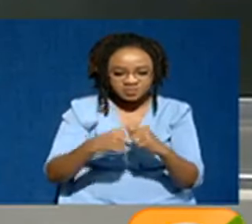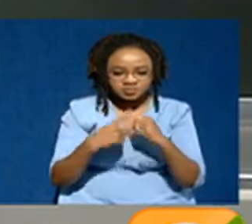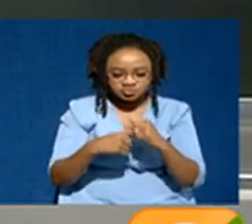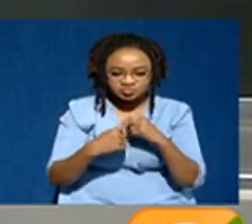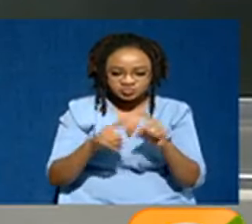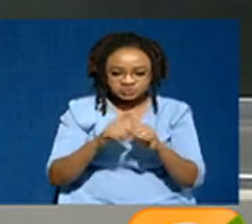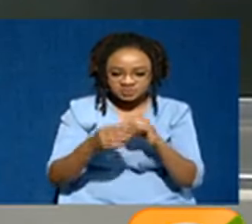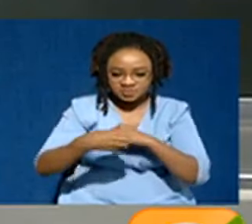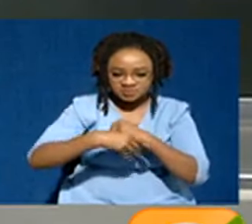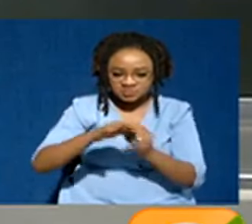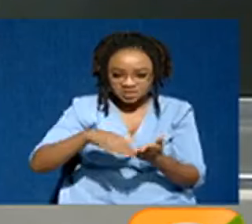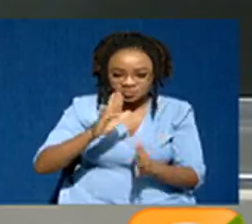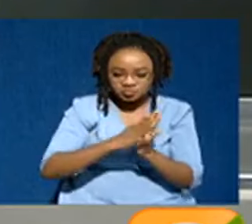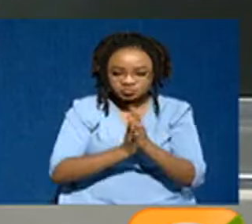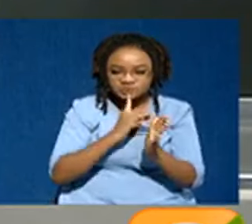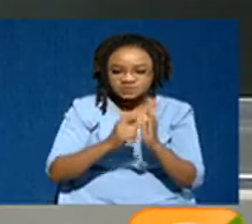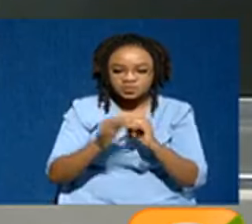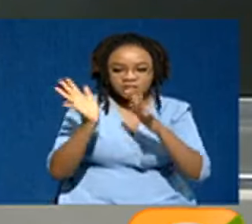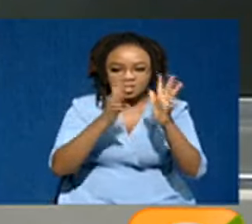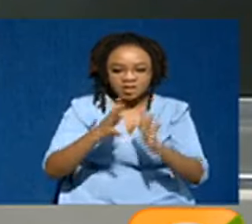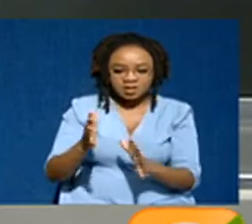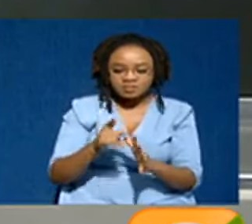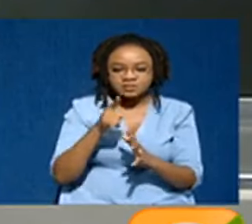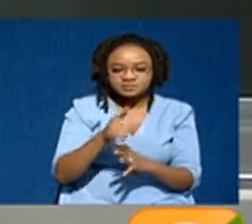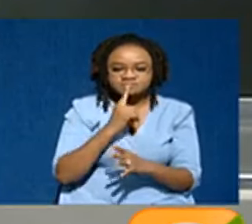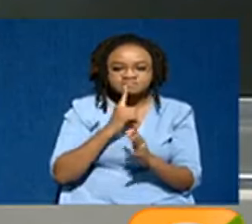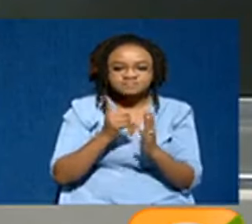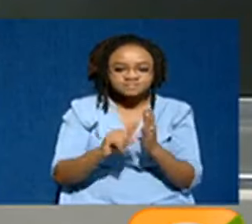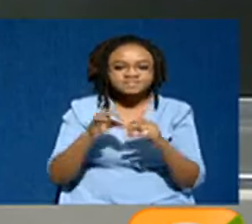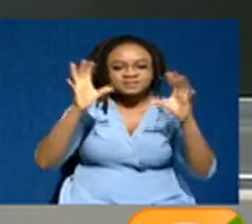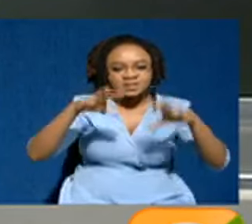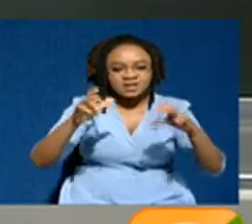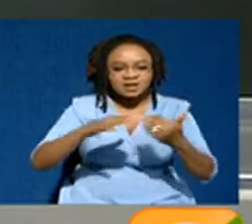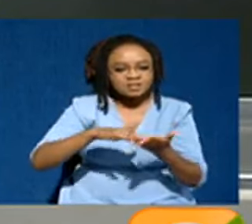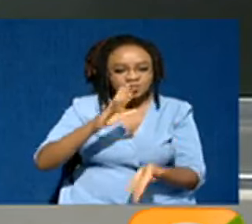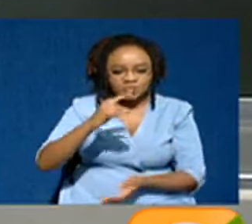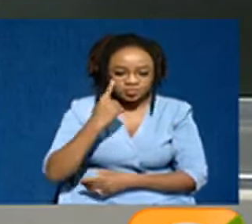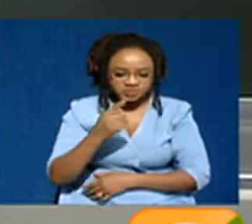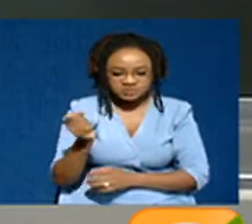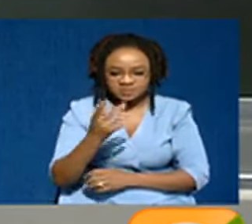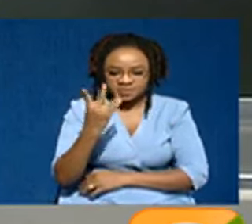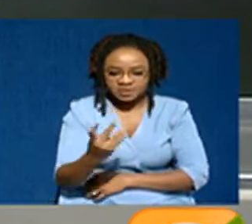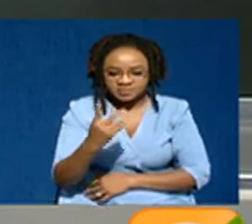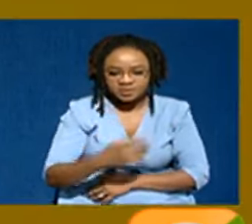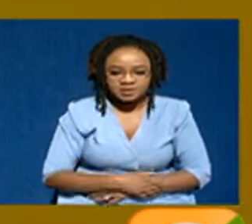anavyotuarifu Brenda Wanga, idara ya hali ya anga inatabiri kuwa mvua nyingi zaidi zitashuhudiwa mwezi Aprili.